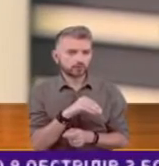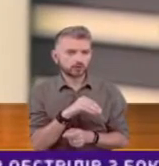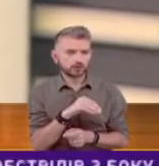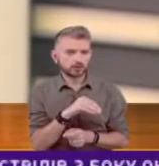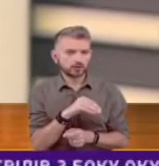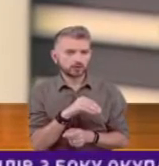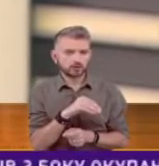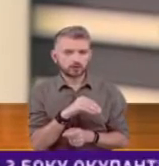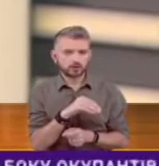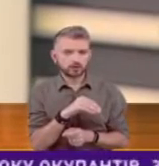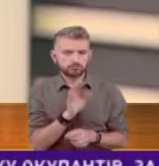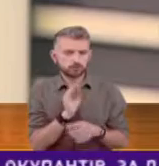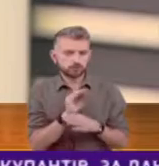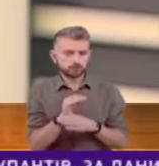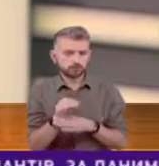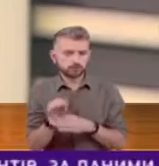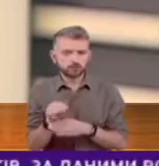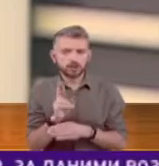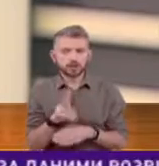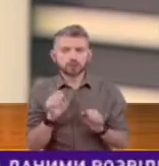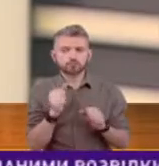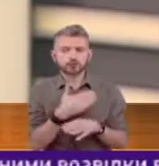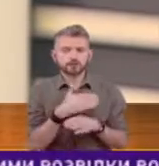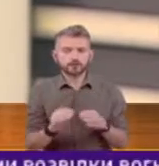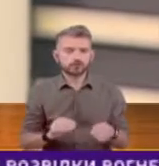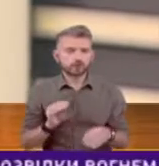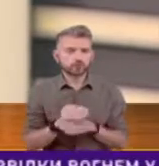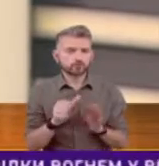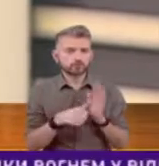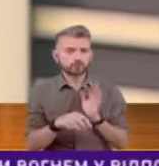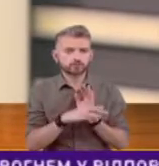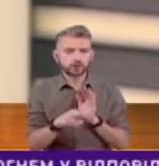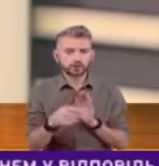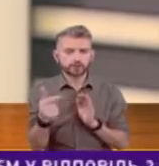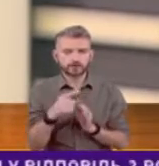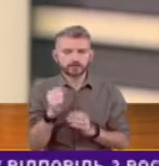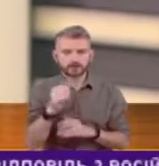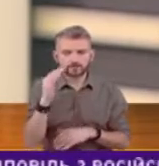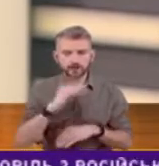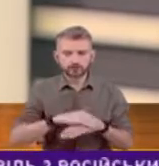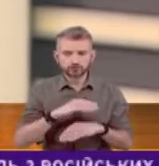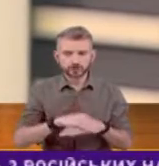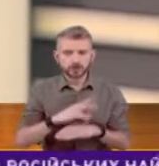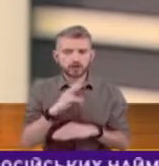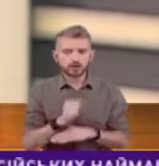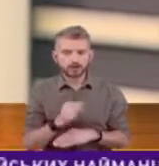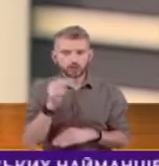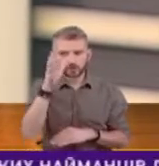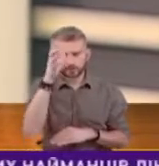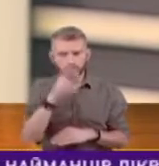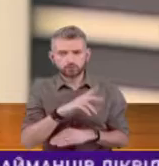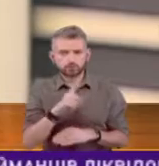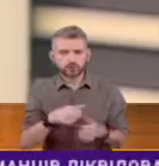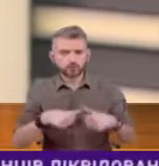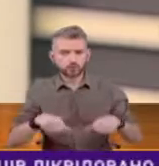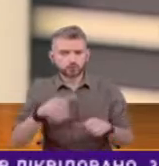шапками. Я нещодавно говорив уже про це. Ну, як можна виділити додатково 600 мільйонів гривень за вечір на освіту? Без